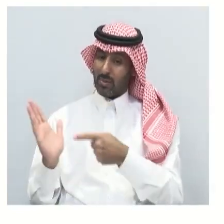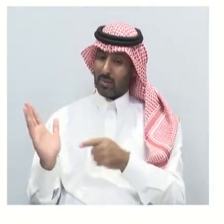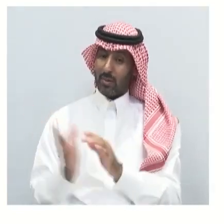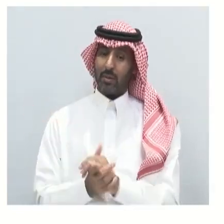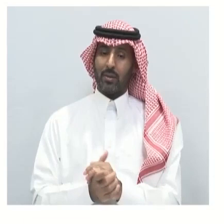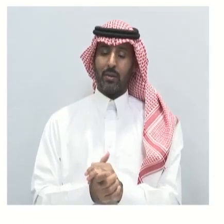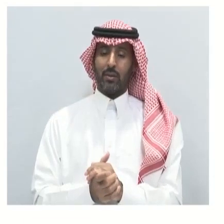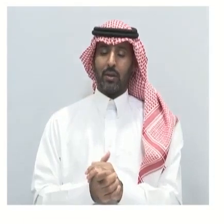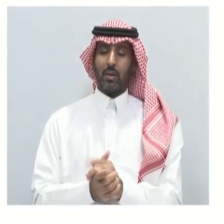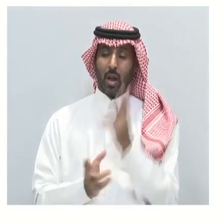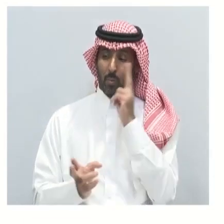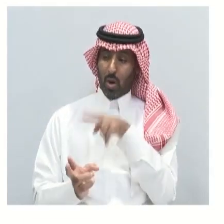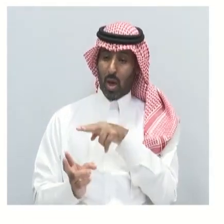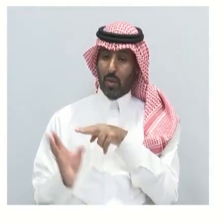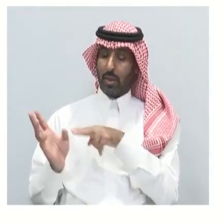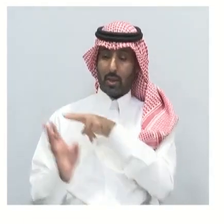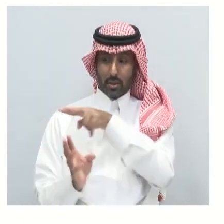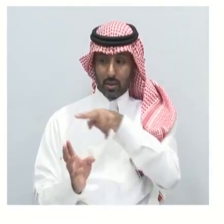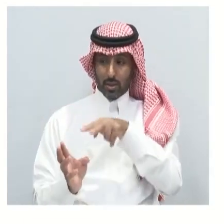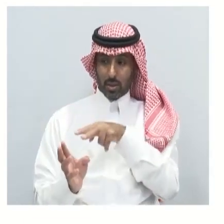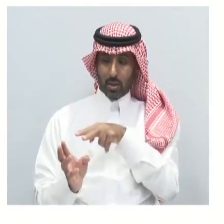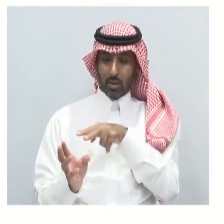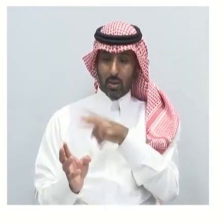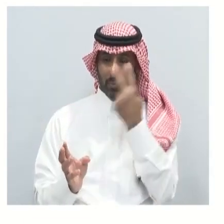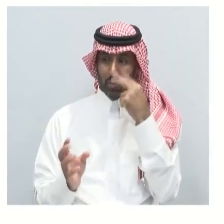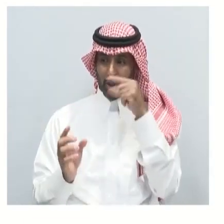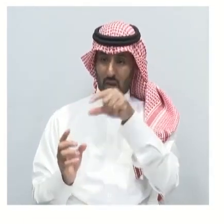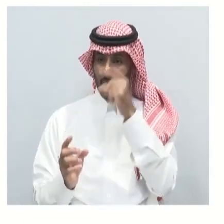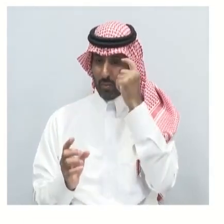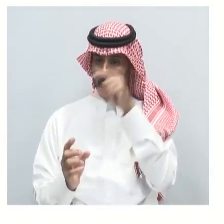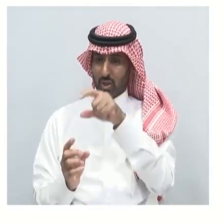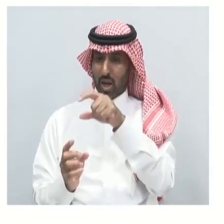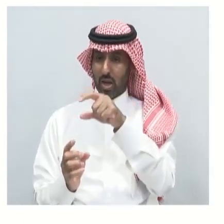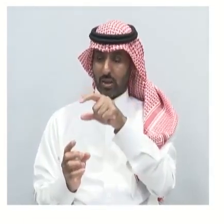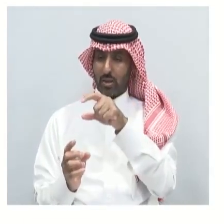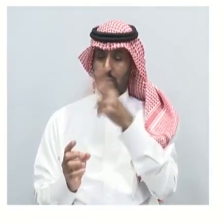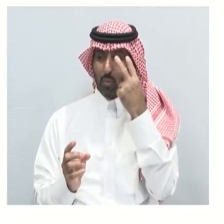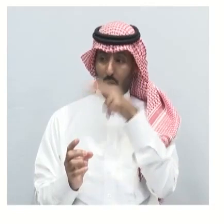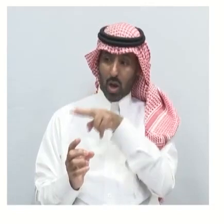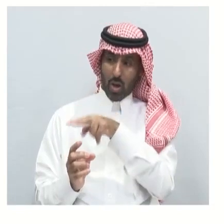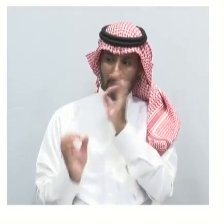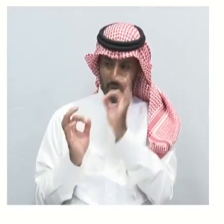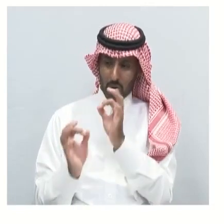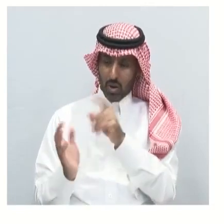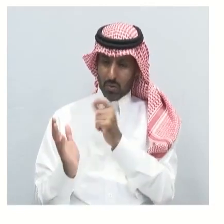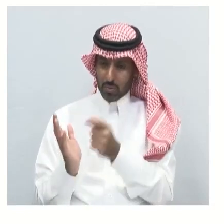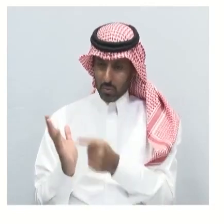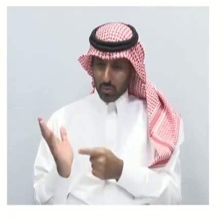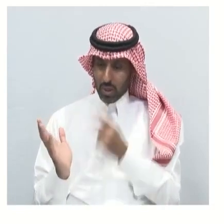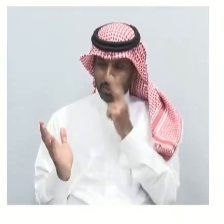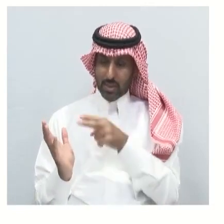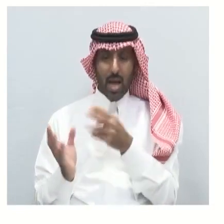الاستبانه الملاحظه ذكرنا انها يقصد بماذا تعني المشاهده بانك يعني مراقبه الدقيقه او المخطط لها